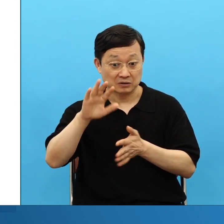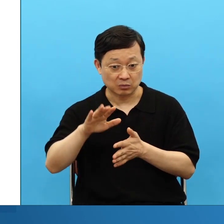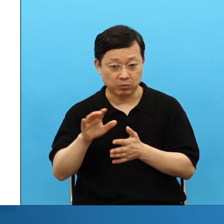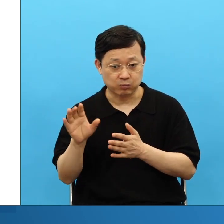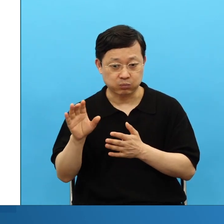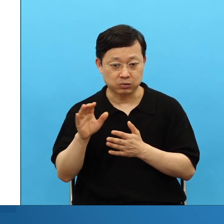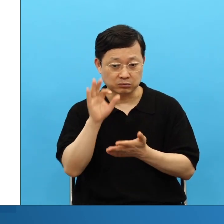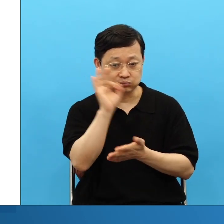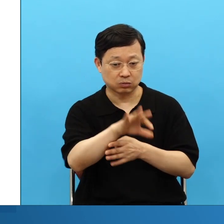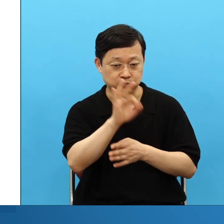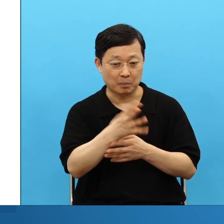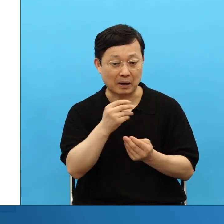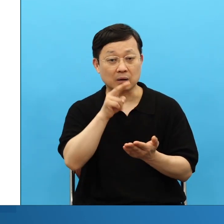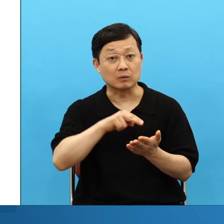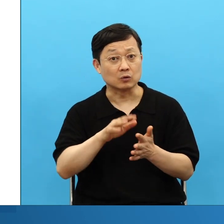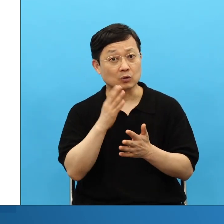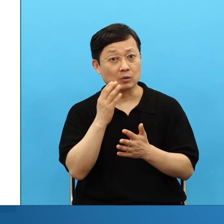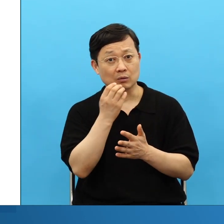이걸 사보나 봐요.